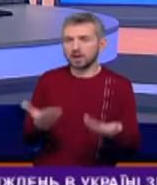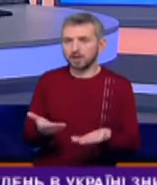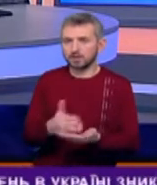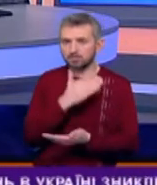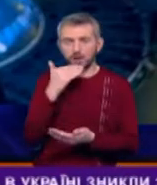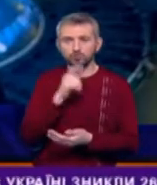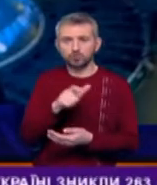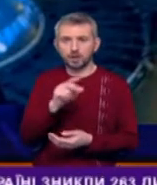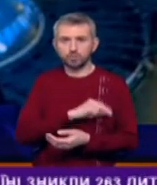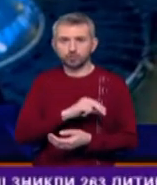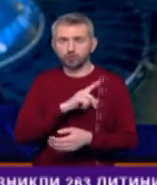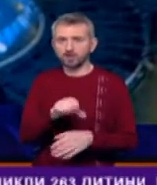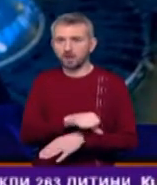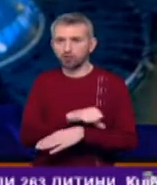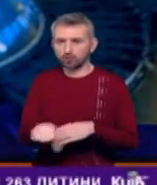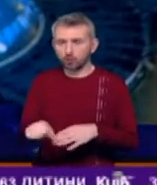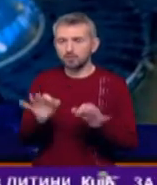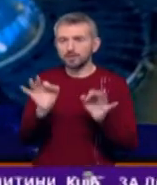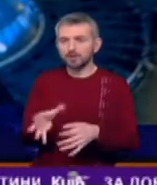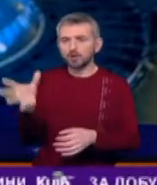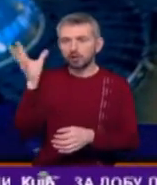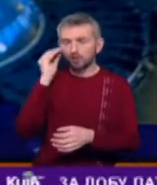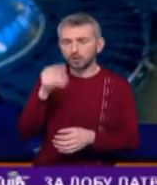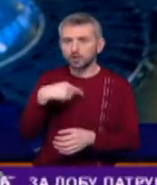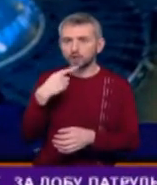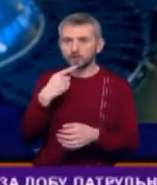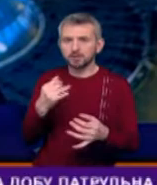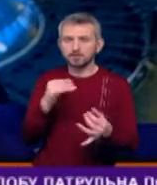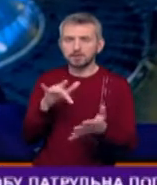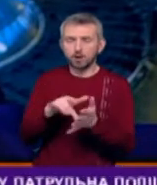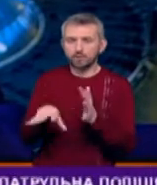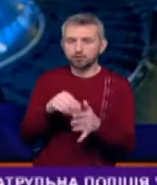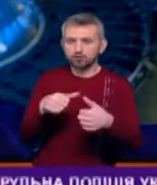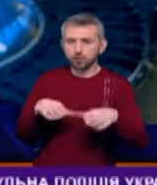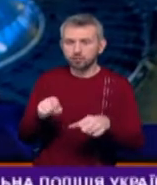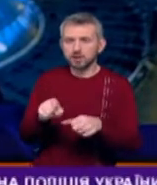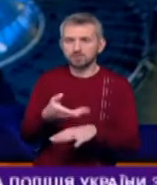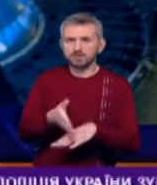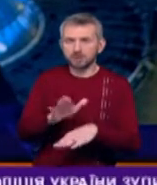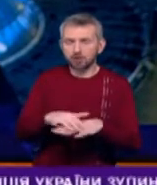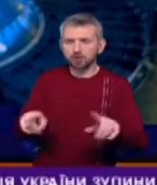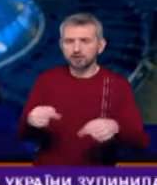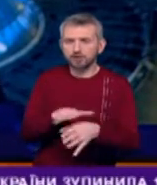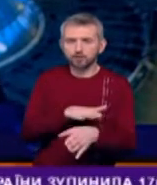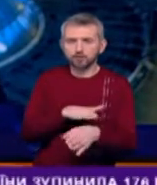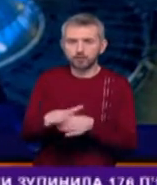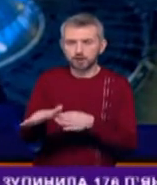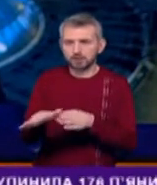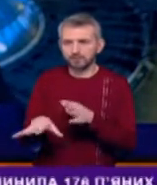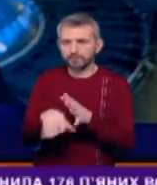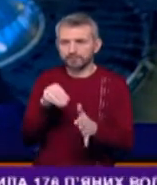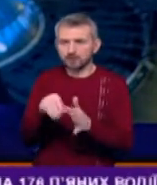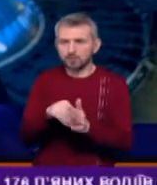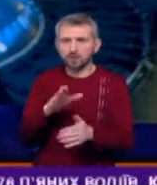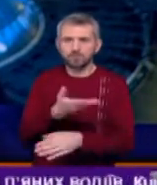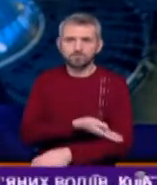багато людей працює за кордоном. Звісно, з огляду, ми говорили з Центральною виборчою комісією, їм складно організувати тотальний процес виборів там в тій